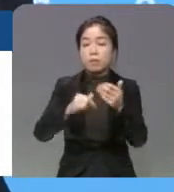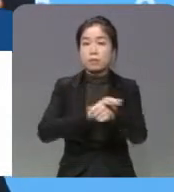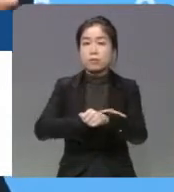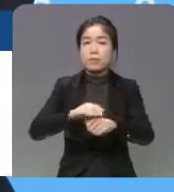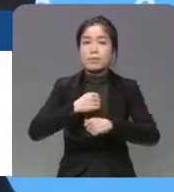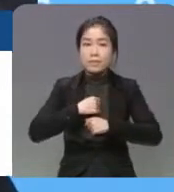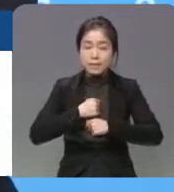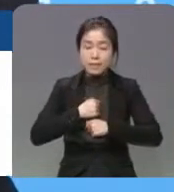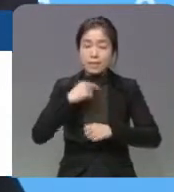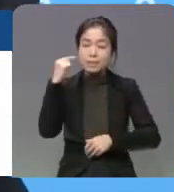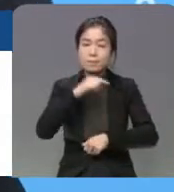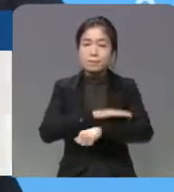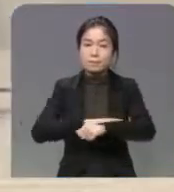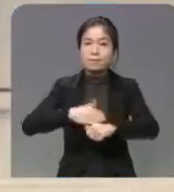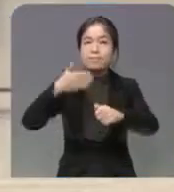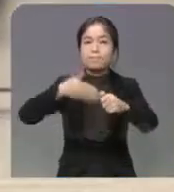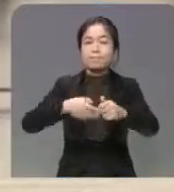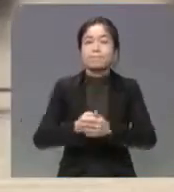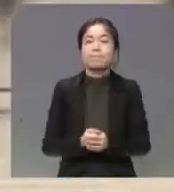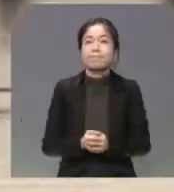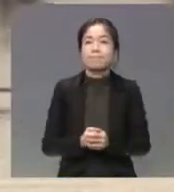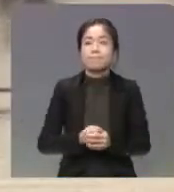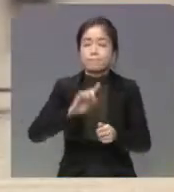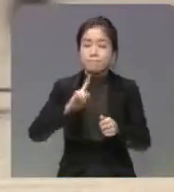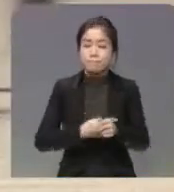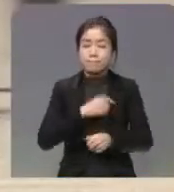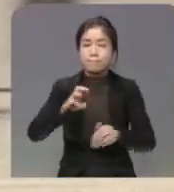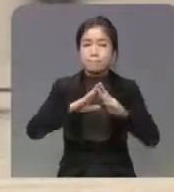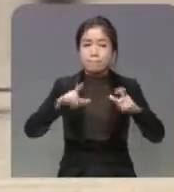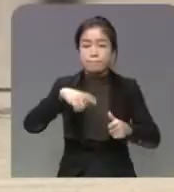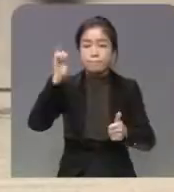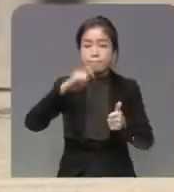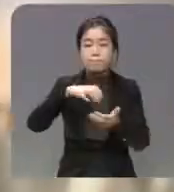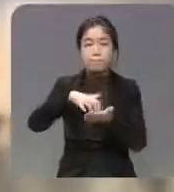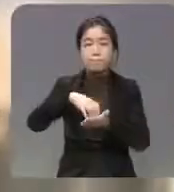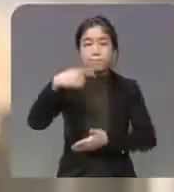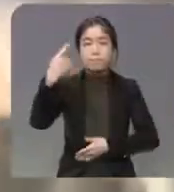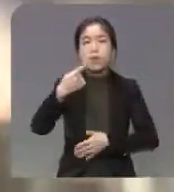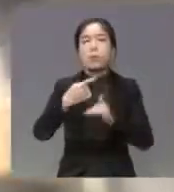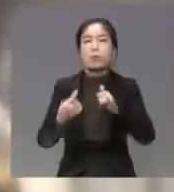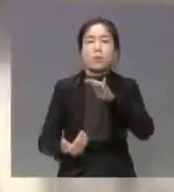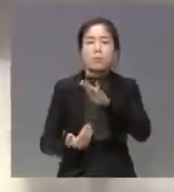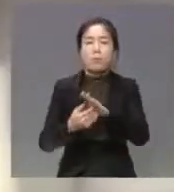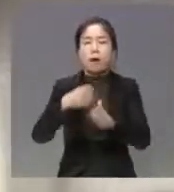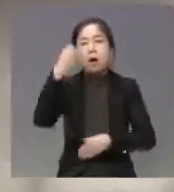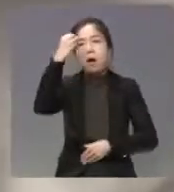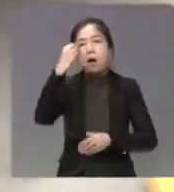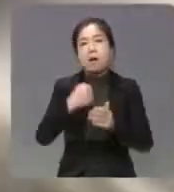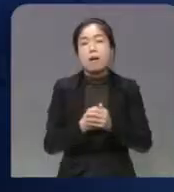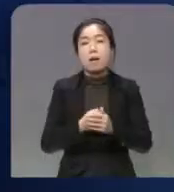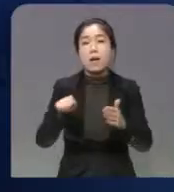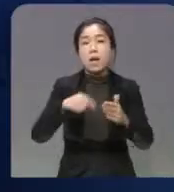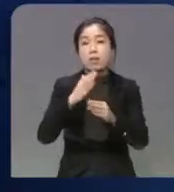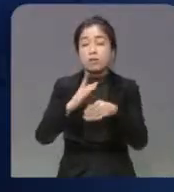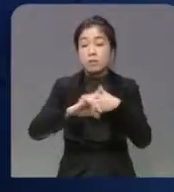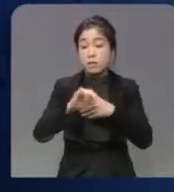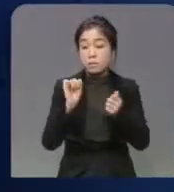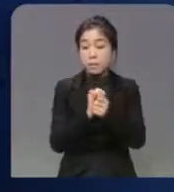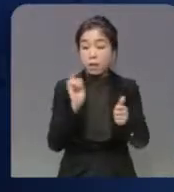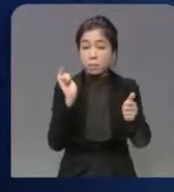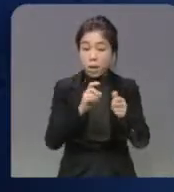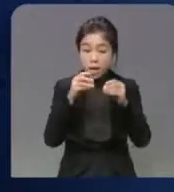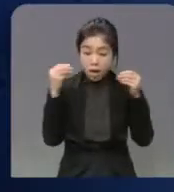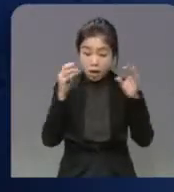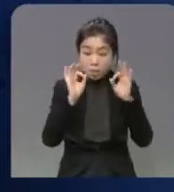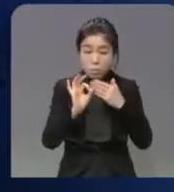준수 철저하게 지켜주시고. 어느새 광주와 전남의 누적 확진자는 1,000명에 육박한 상황. 이 가운데 지역 감염 확진자만